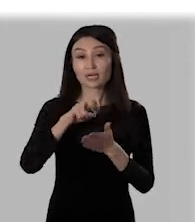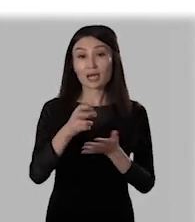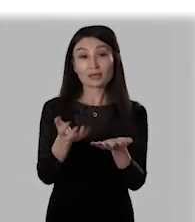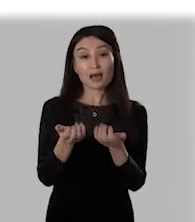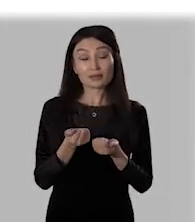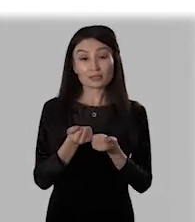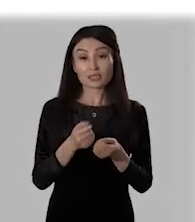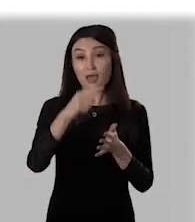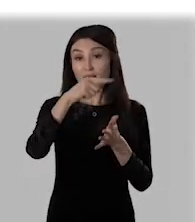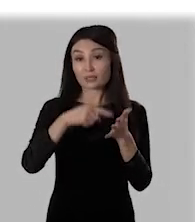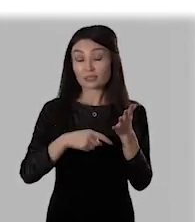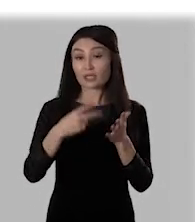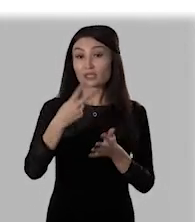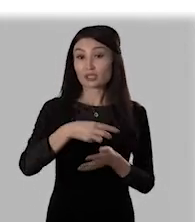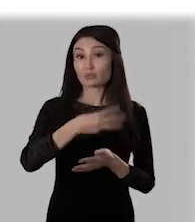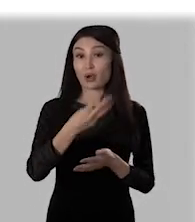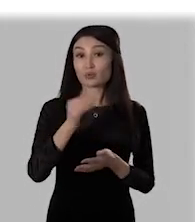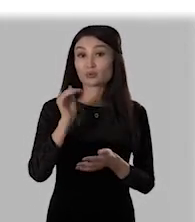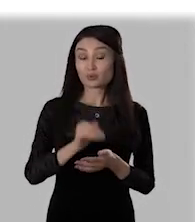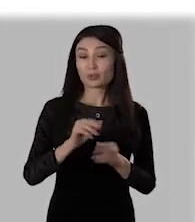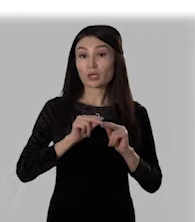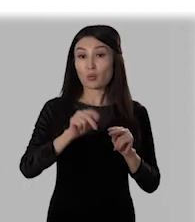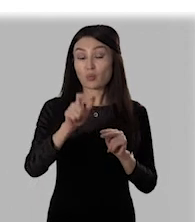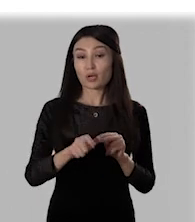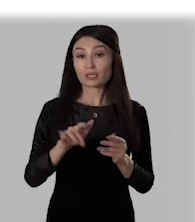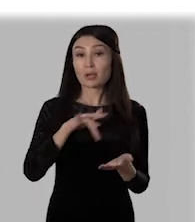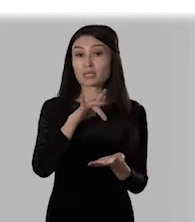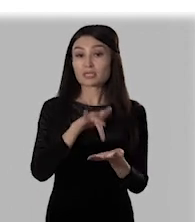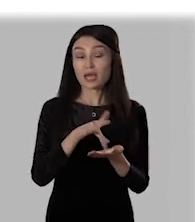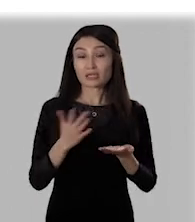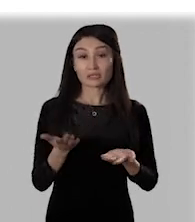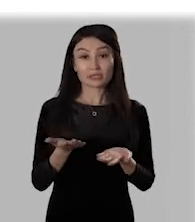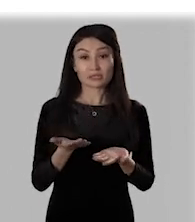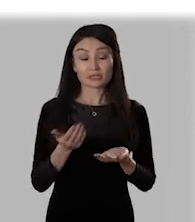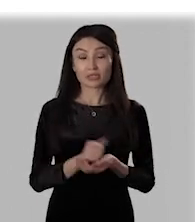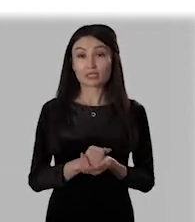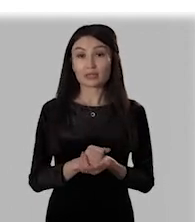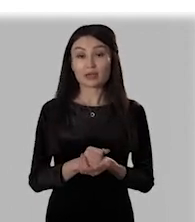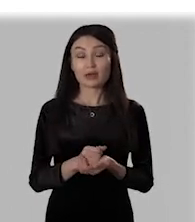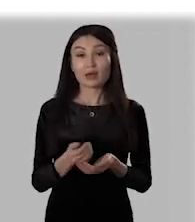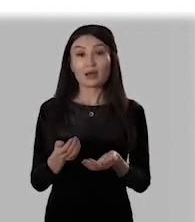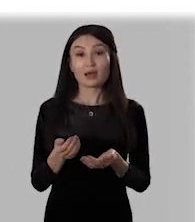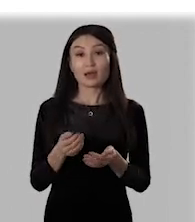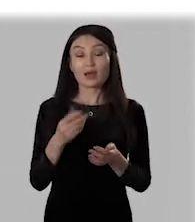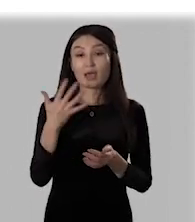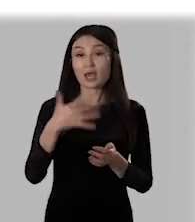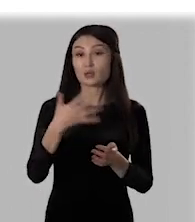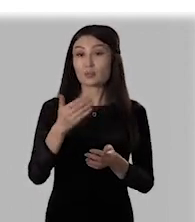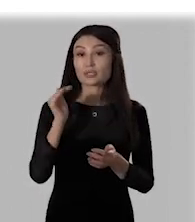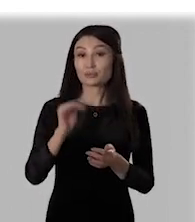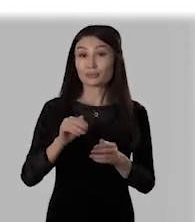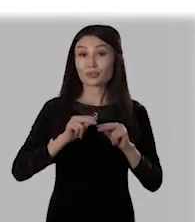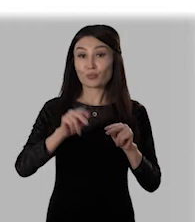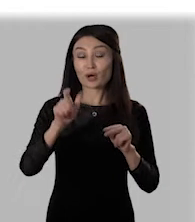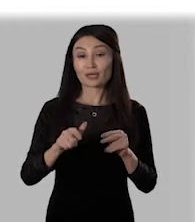Алардын ичинен 23 000 мугалим шаар жеринде жашайт. Ал эми 55 000